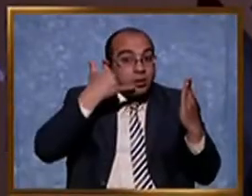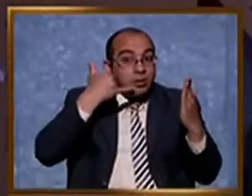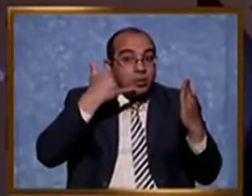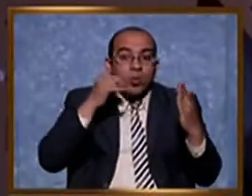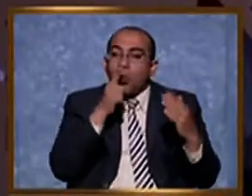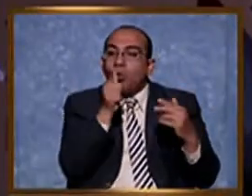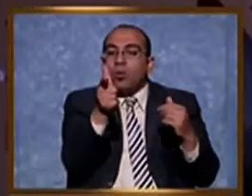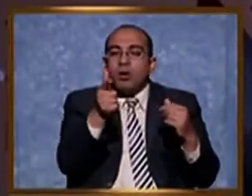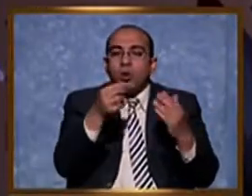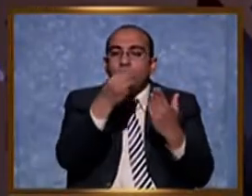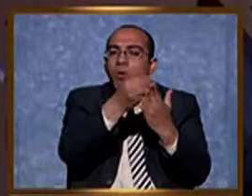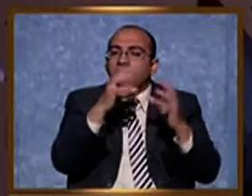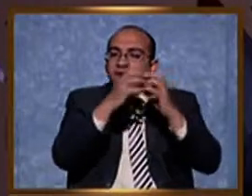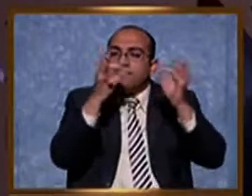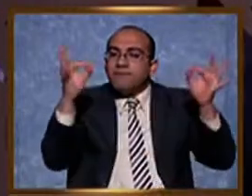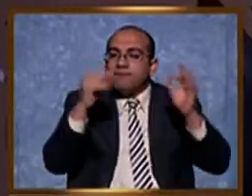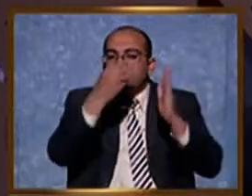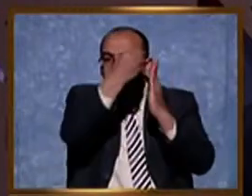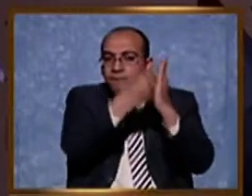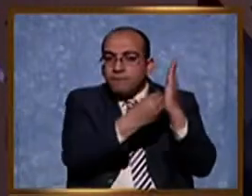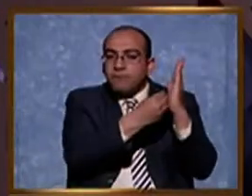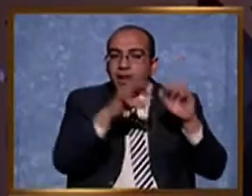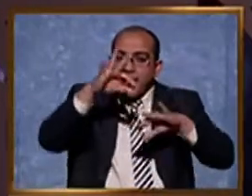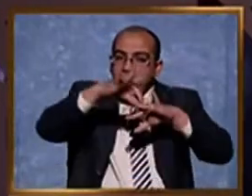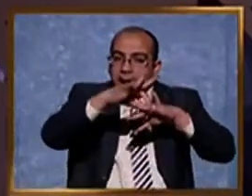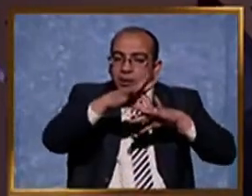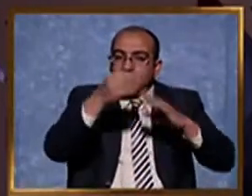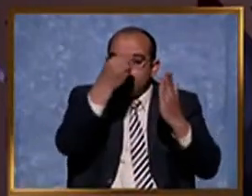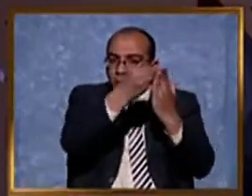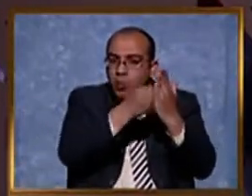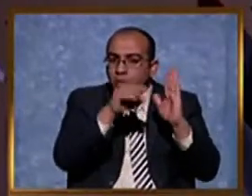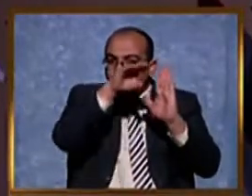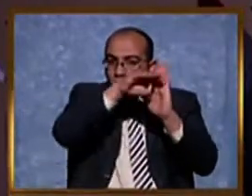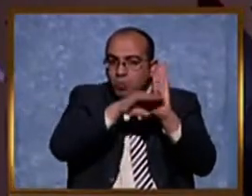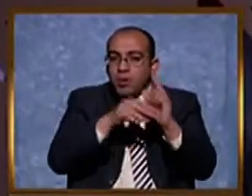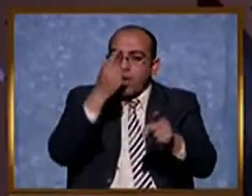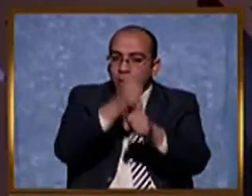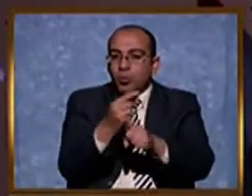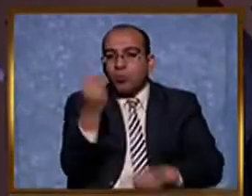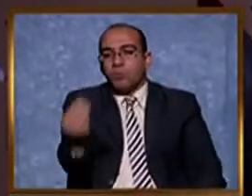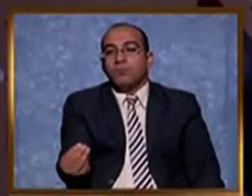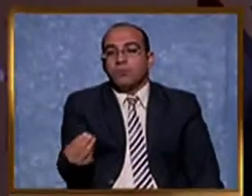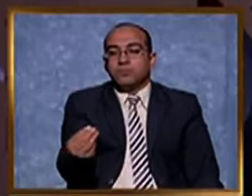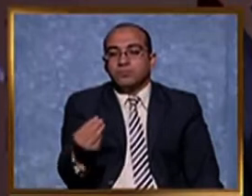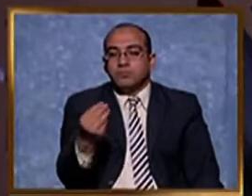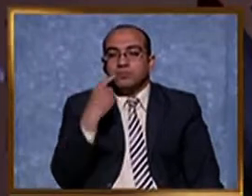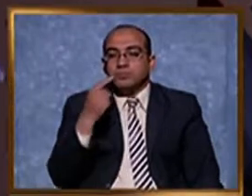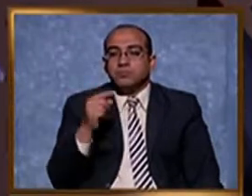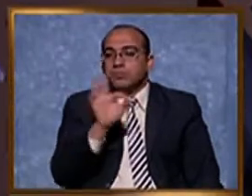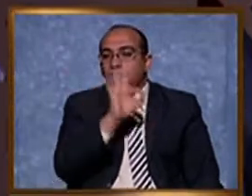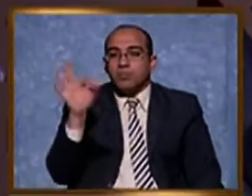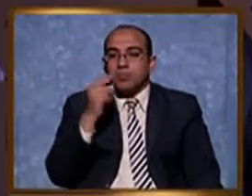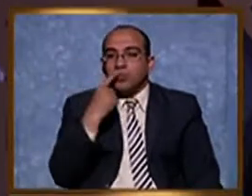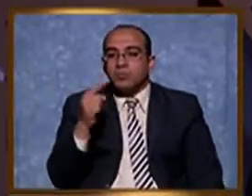اقوم اقول له طب هو وصفه ايه فجا واحد قال لي ده خاتم وصفه كت وكت وكت اقابله واديه له لا انا عملت التعريف